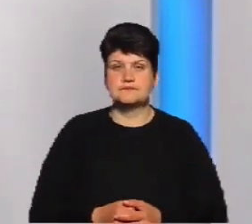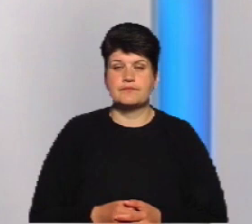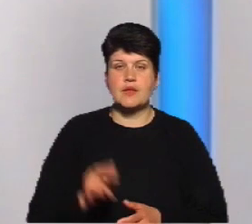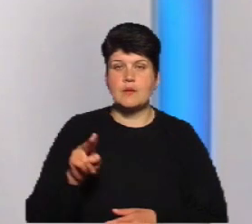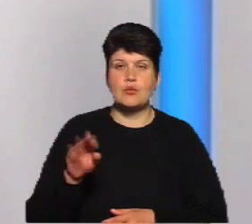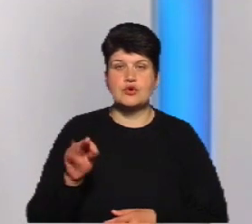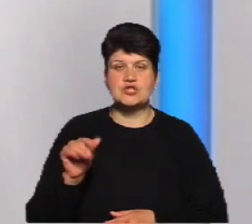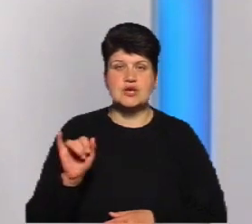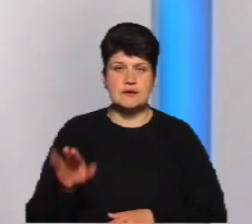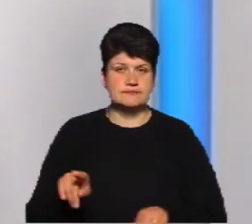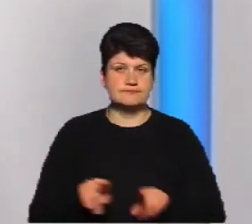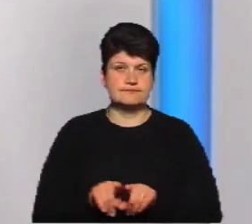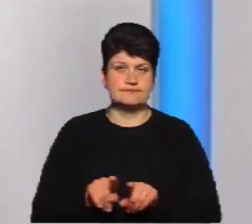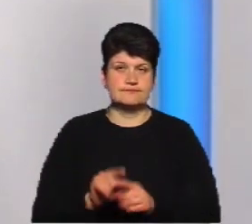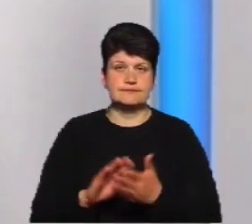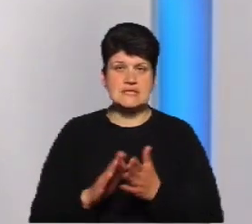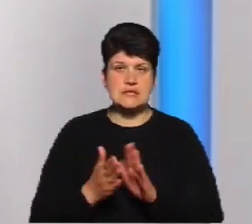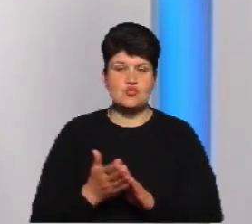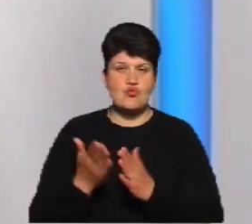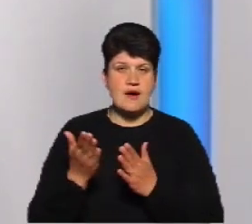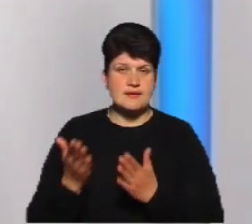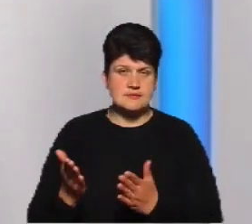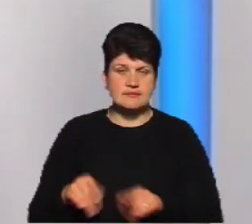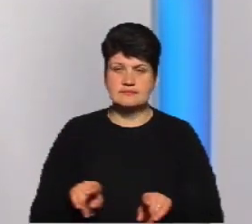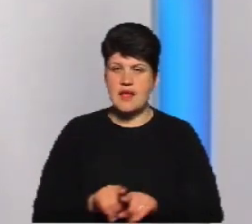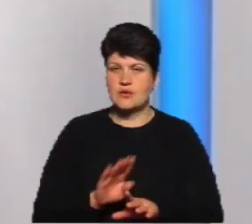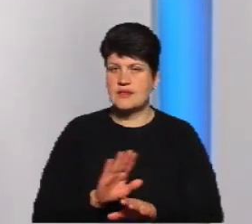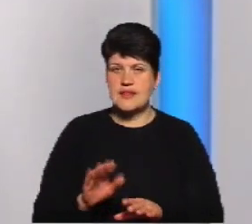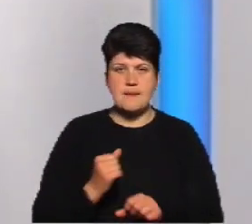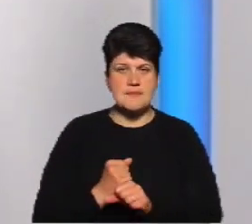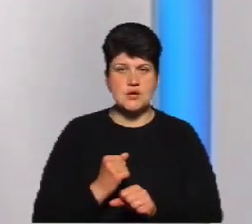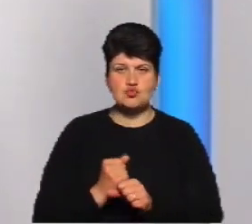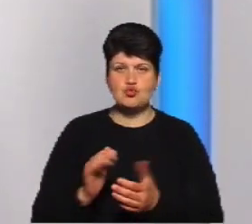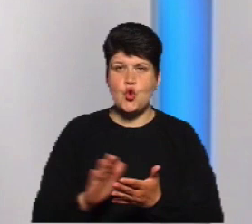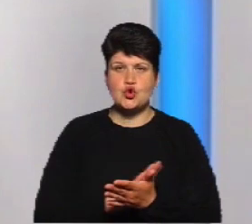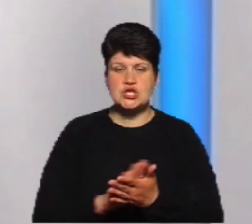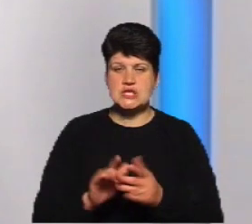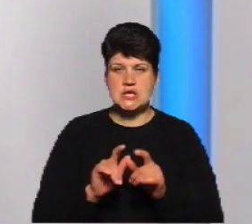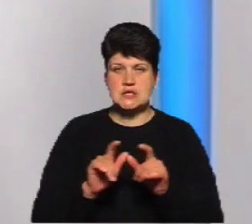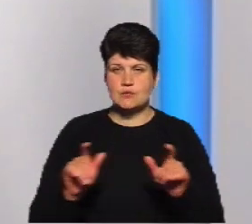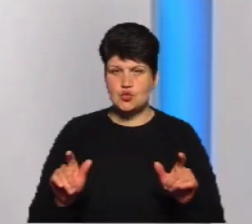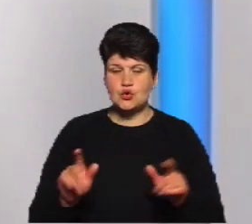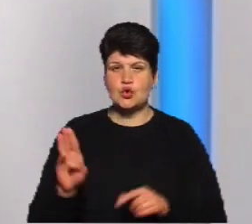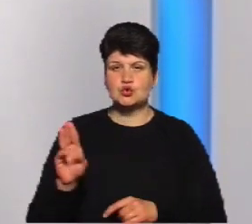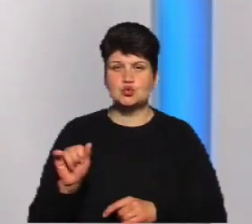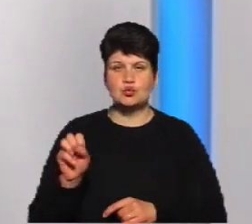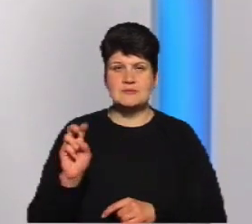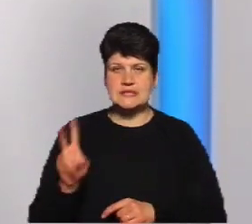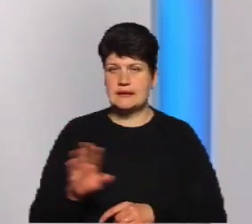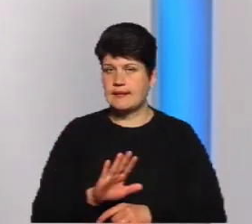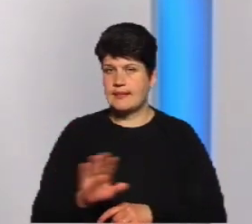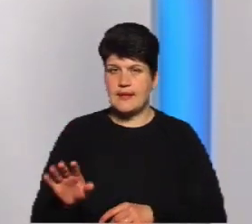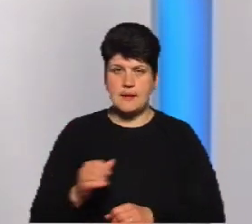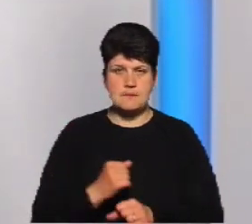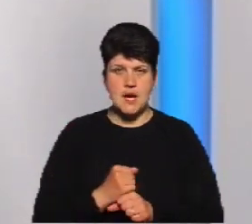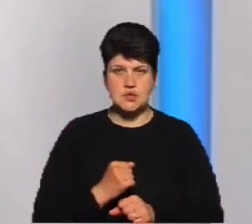подібна ситуація. Також не працюють очисні споруди, в Шумську не працюють. Ну і